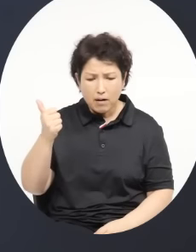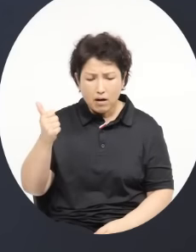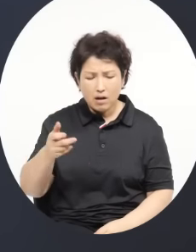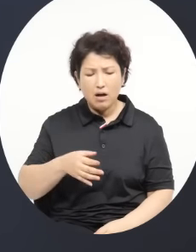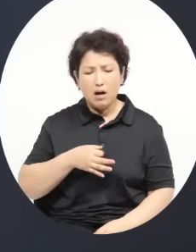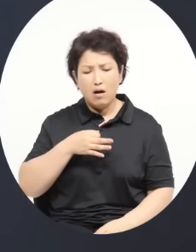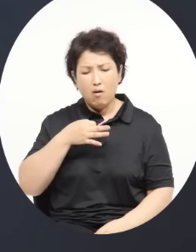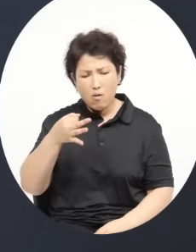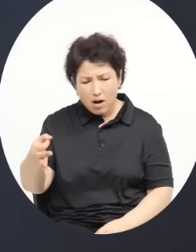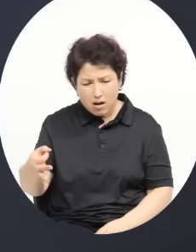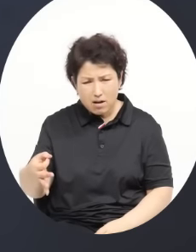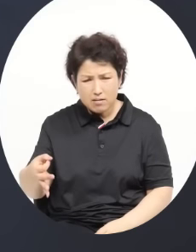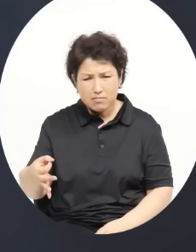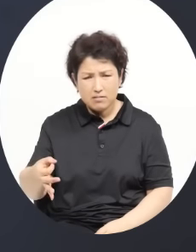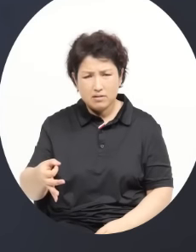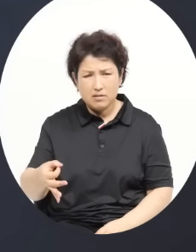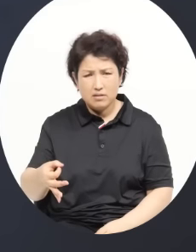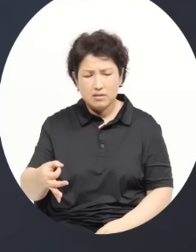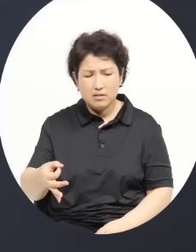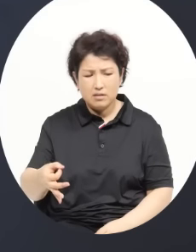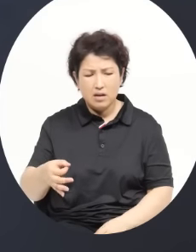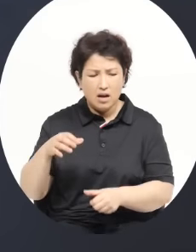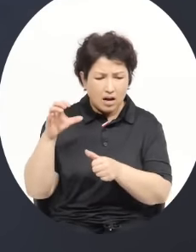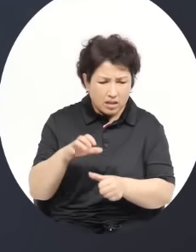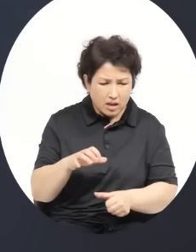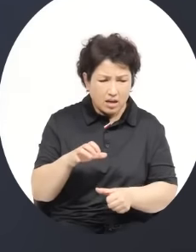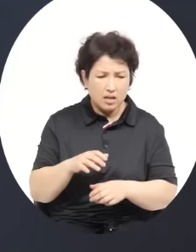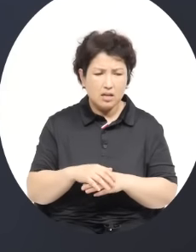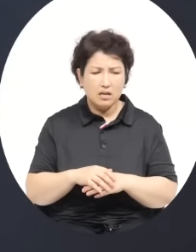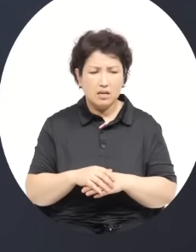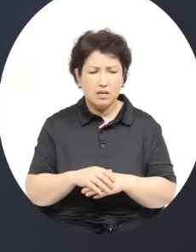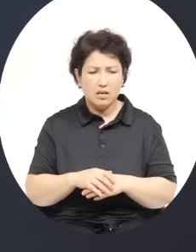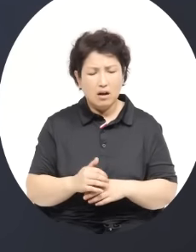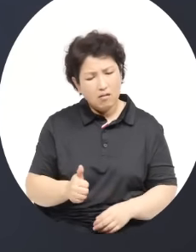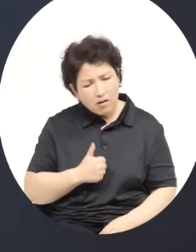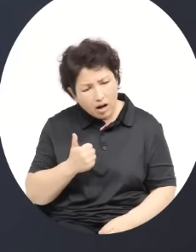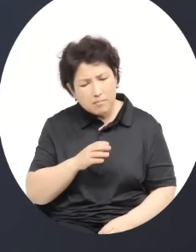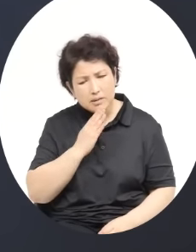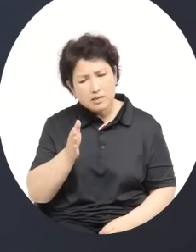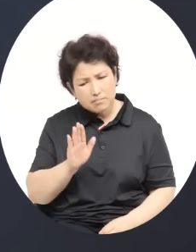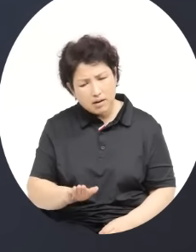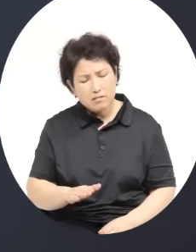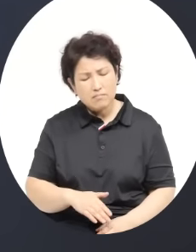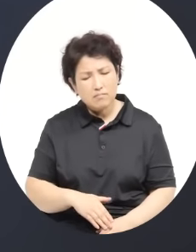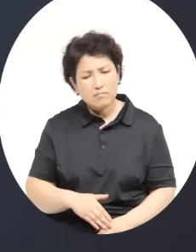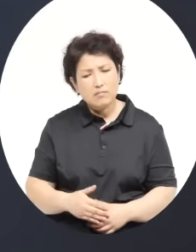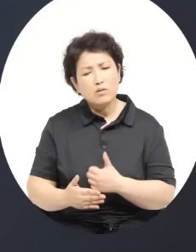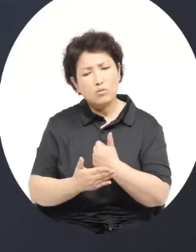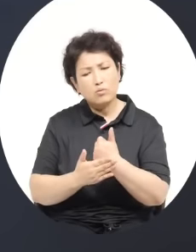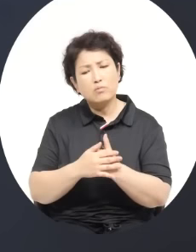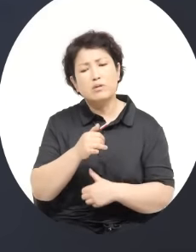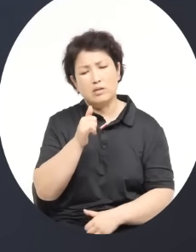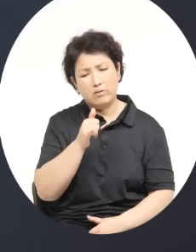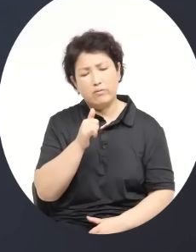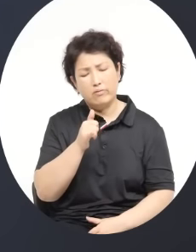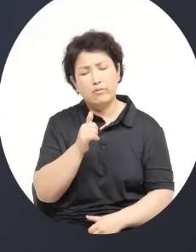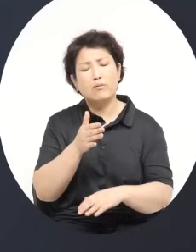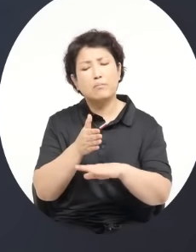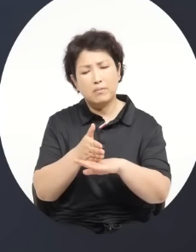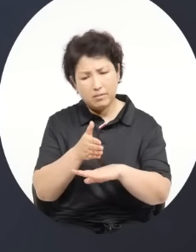고함치고 화내고는 했지만은 그래도 나를 도와주신 분이다. 고마운 분이다.